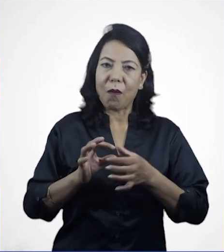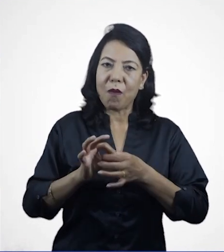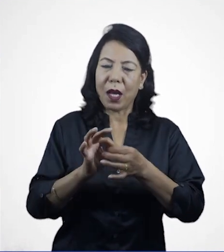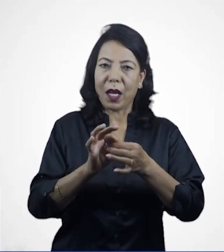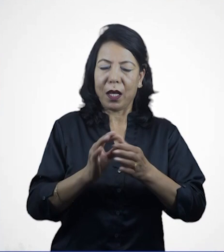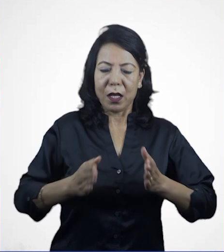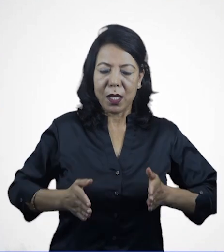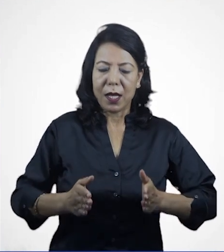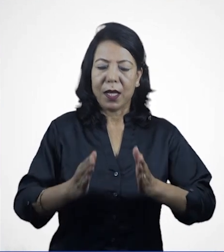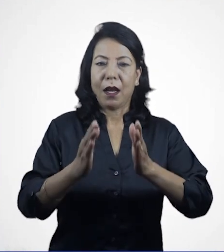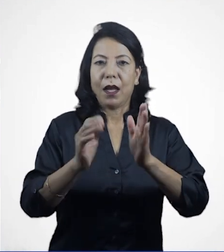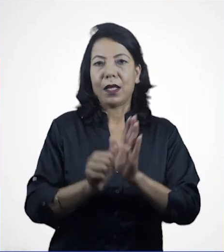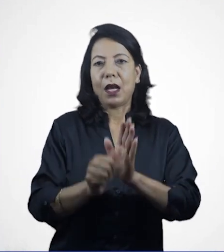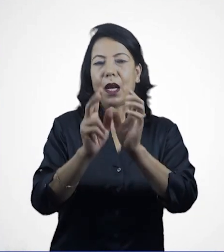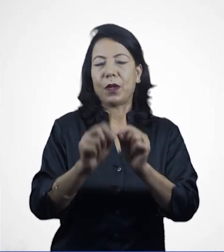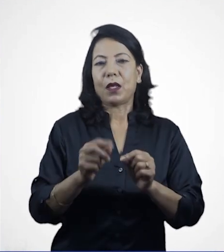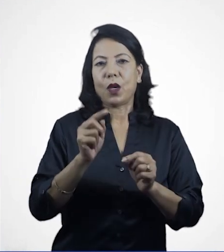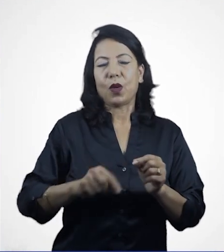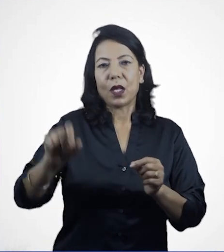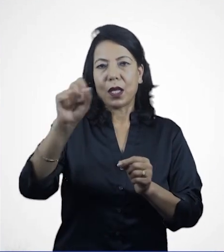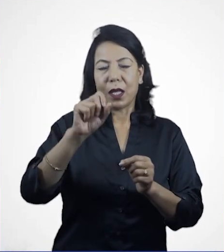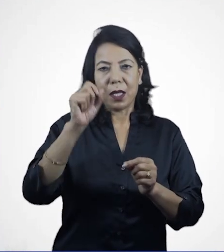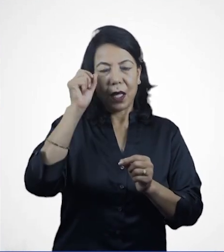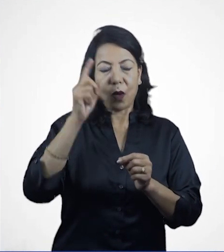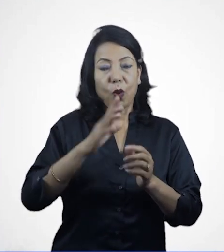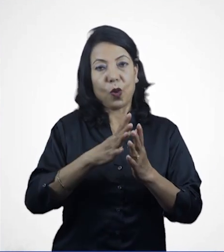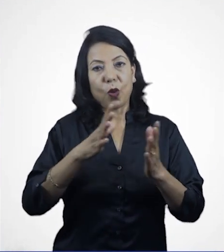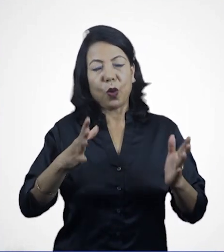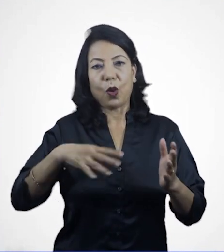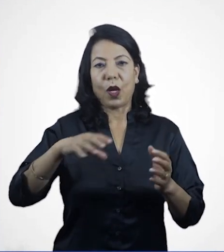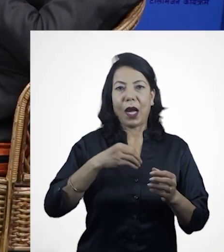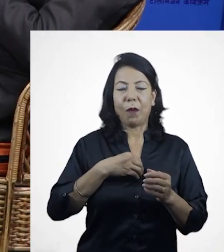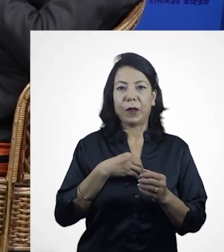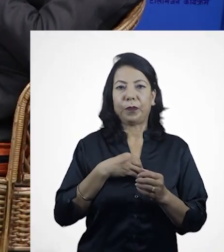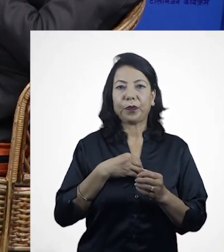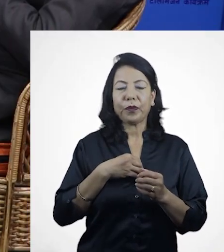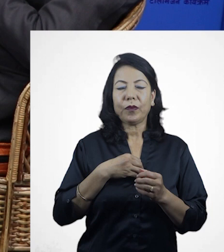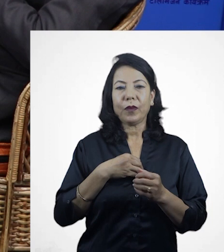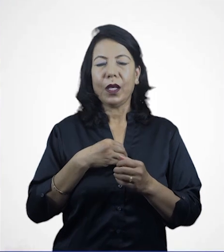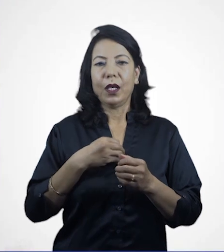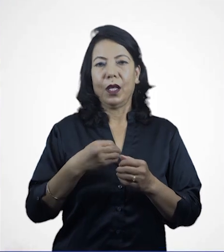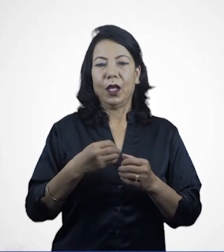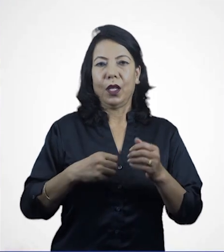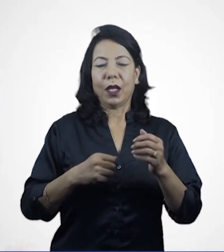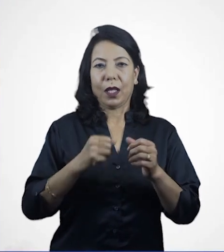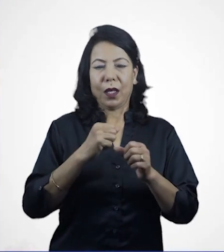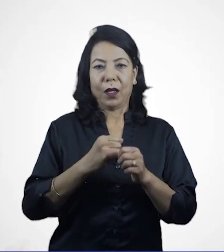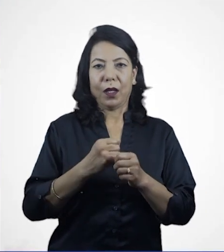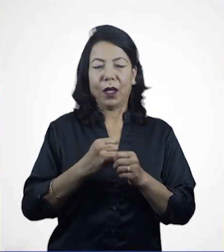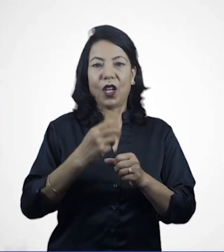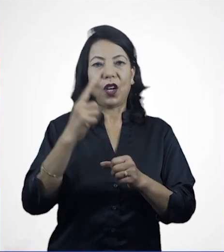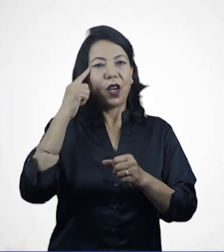हो किता मां छेलाई